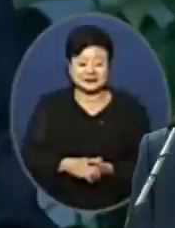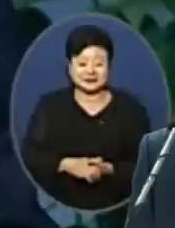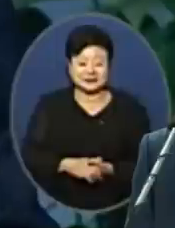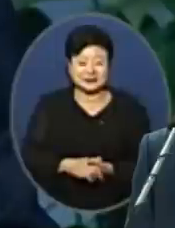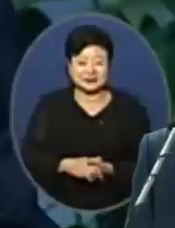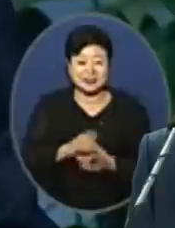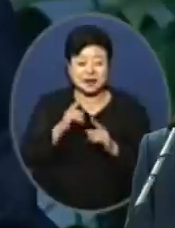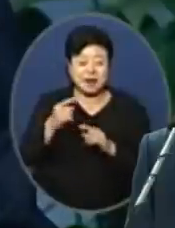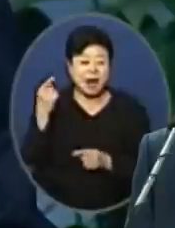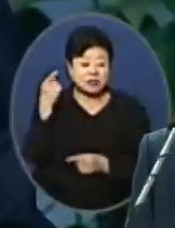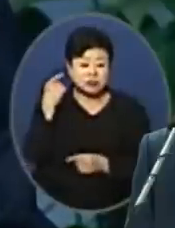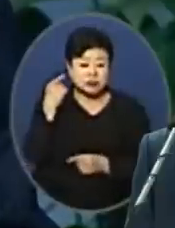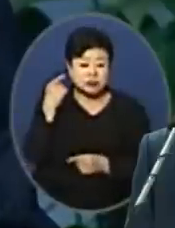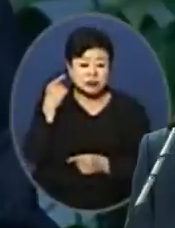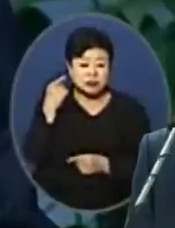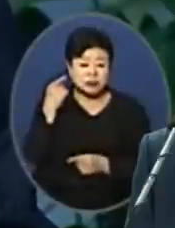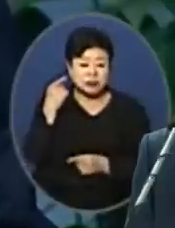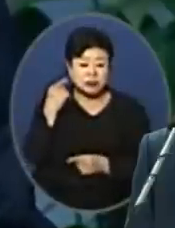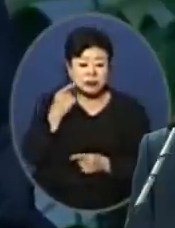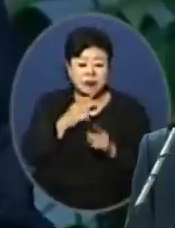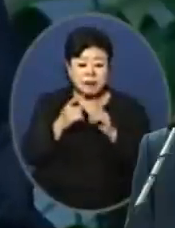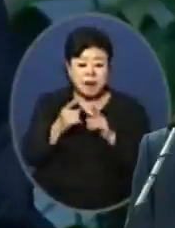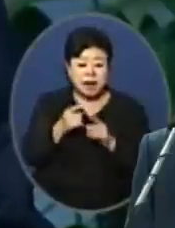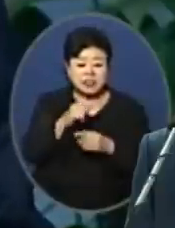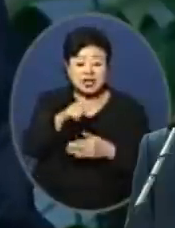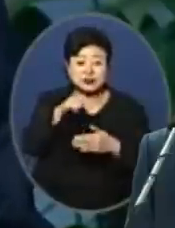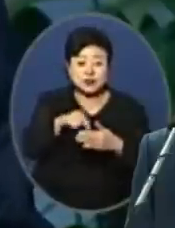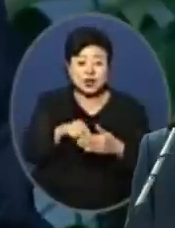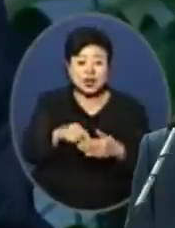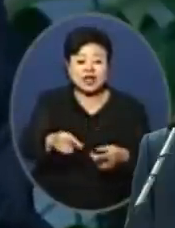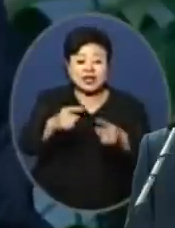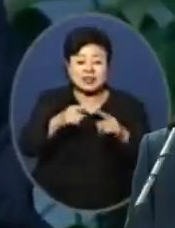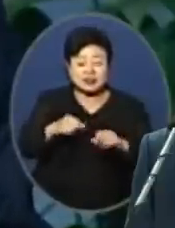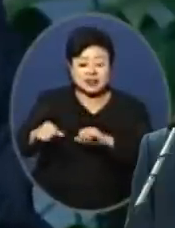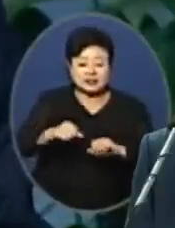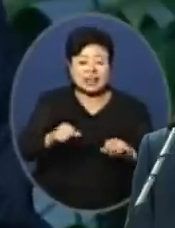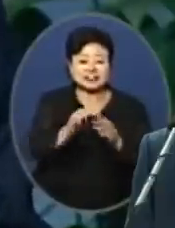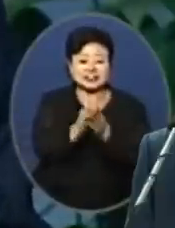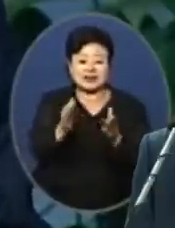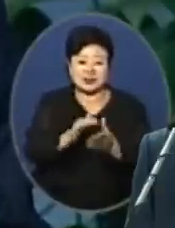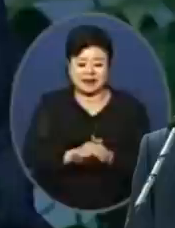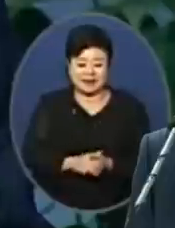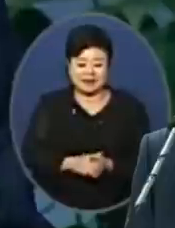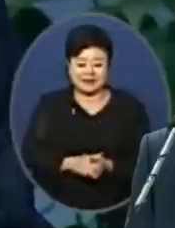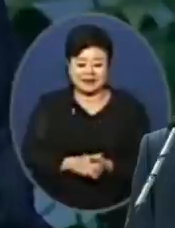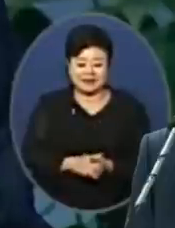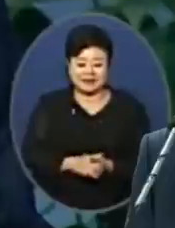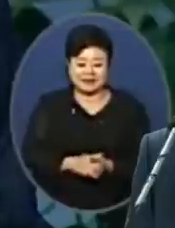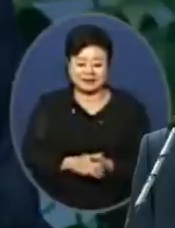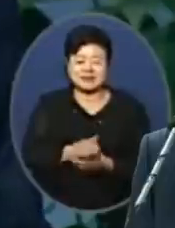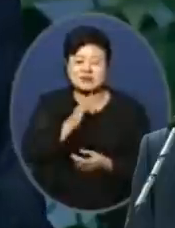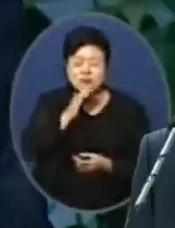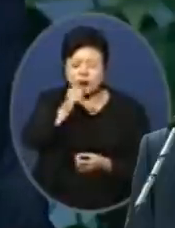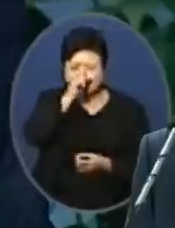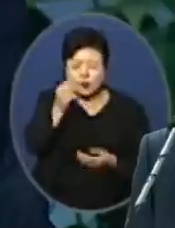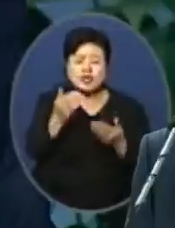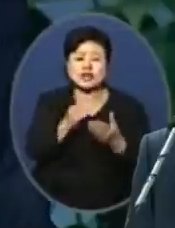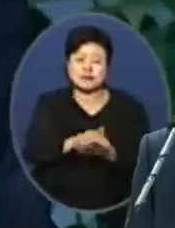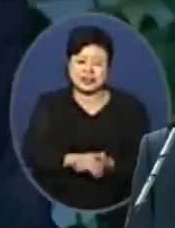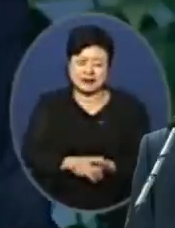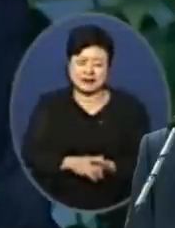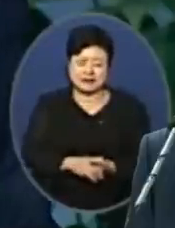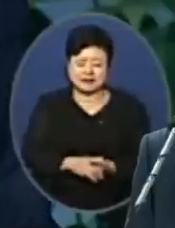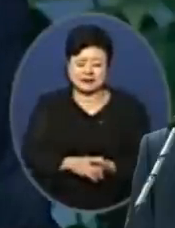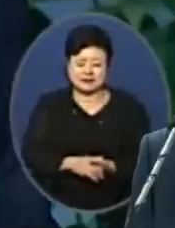제가 이 말을 들었습니다. 이 말이 이제 내 속에서 들어가서 역사하기 시작하는 것입니다. 저 얼마나 좋은 일인지 모릅니다.